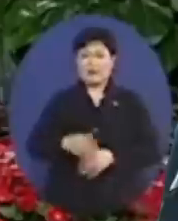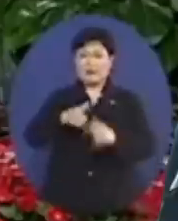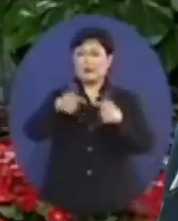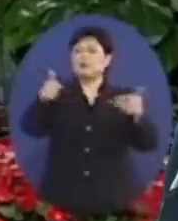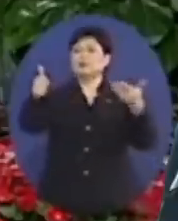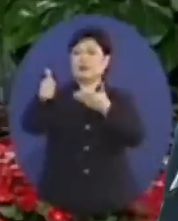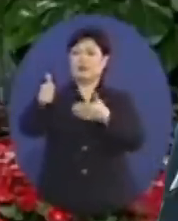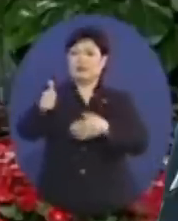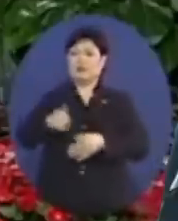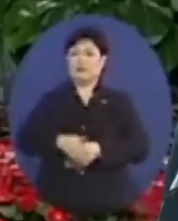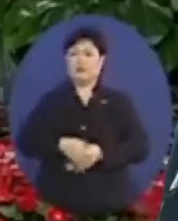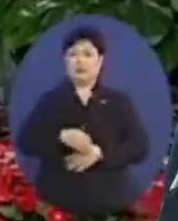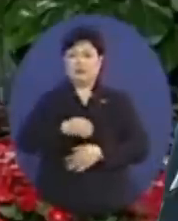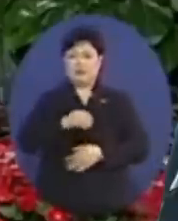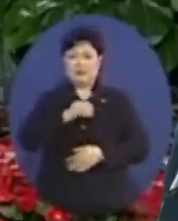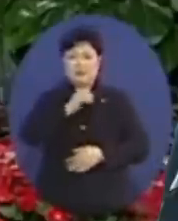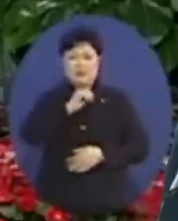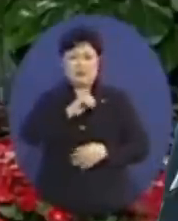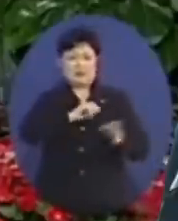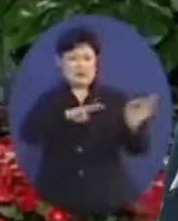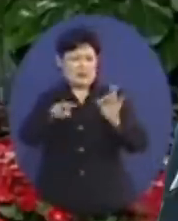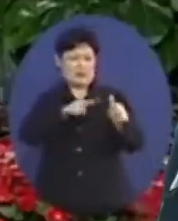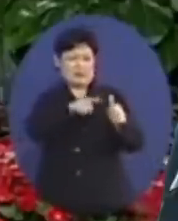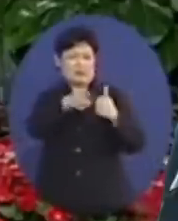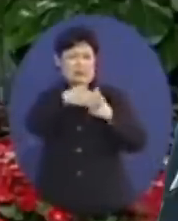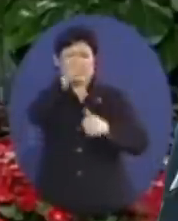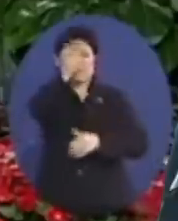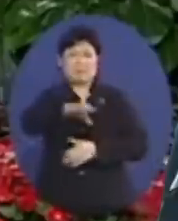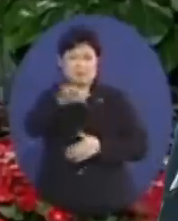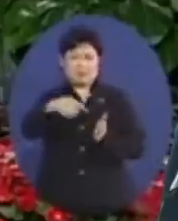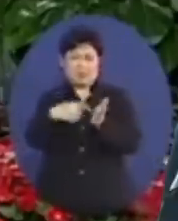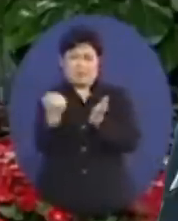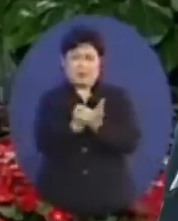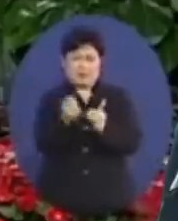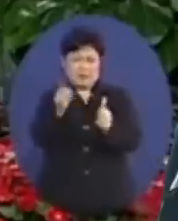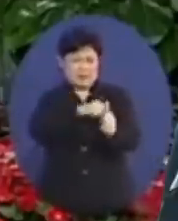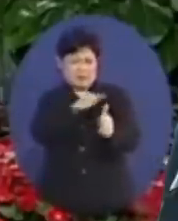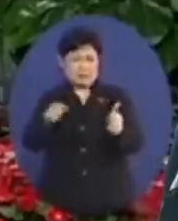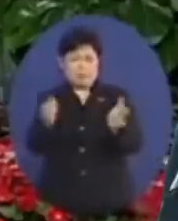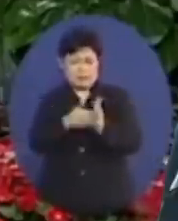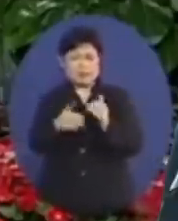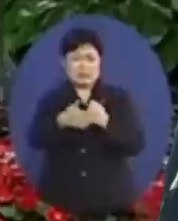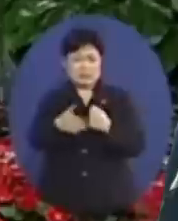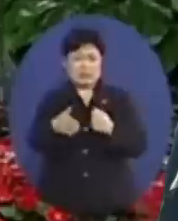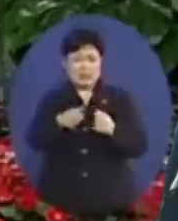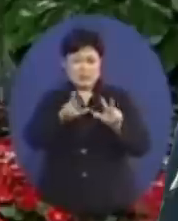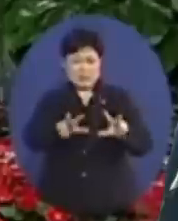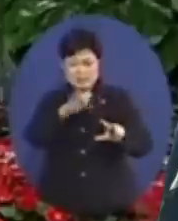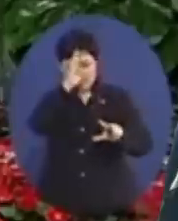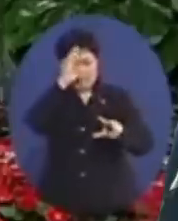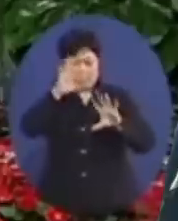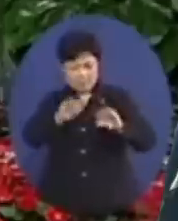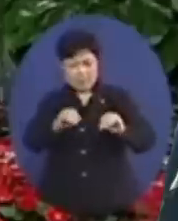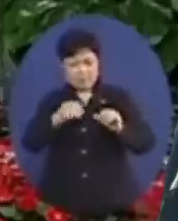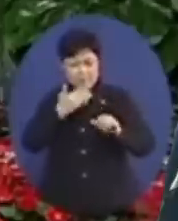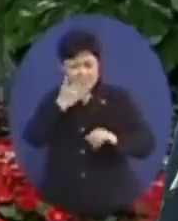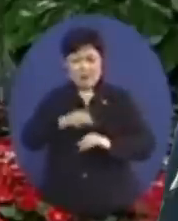예수님께서 야 내가 너 때문에 십자가에 못 박혔고 채찍에 맞았다. 그러므로 일어나라.